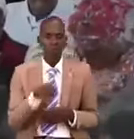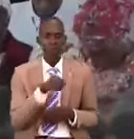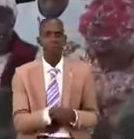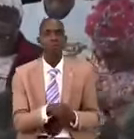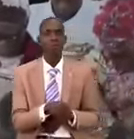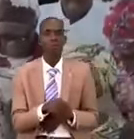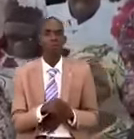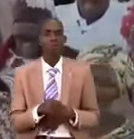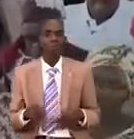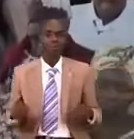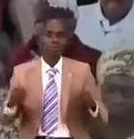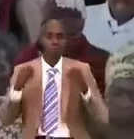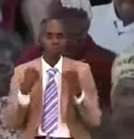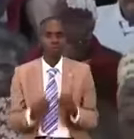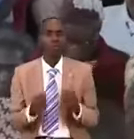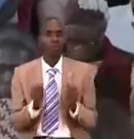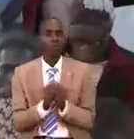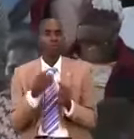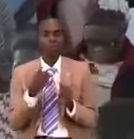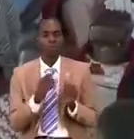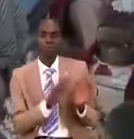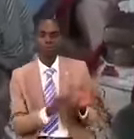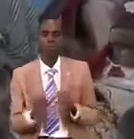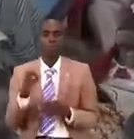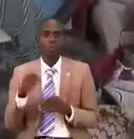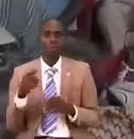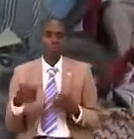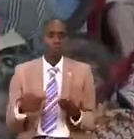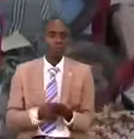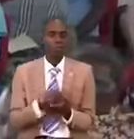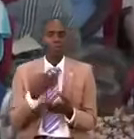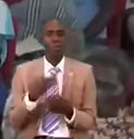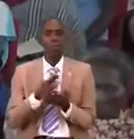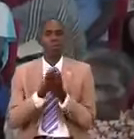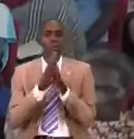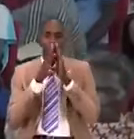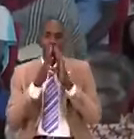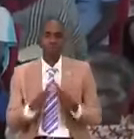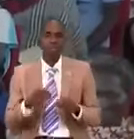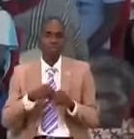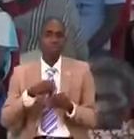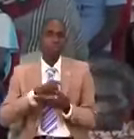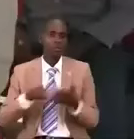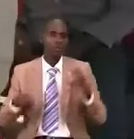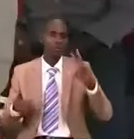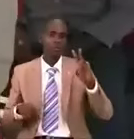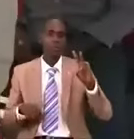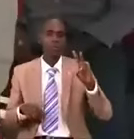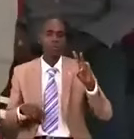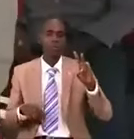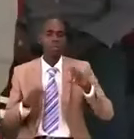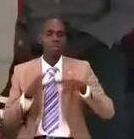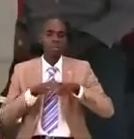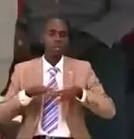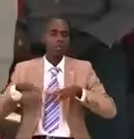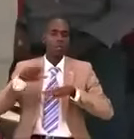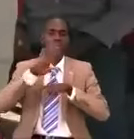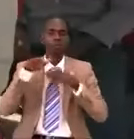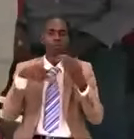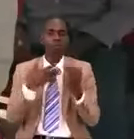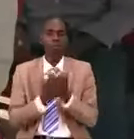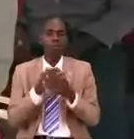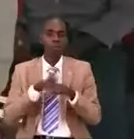verset 16 prenez pas de suite tout cela par dessus tout cela toutes ces armes